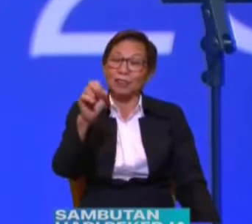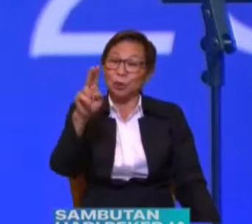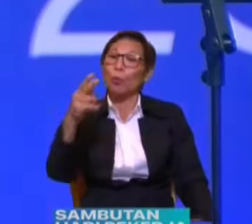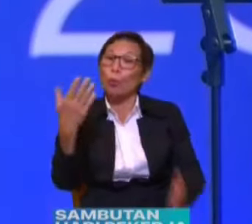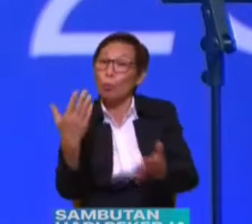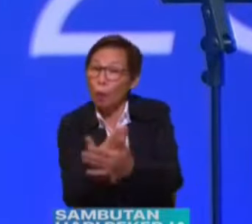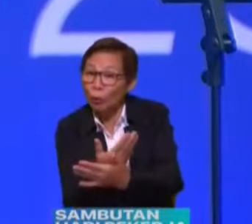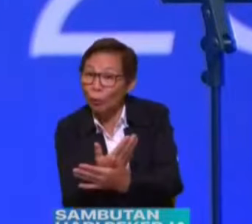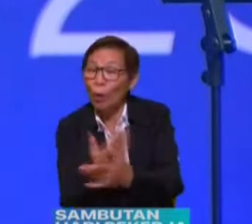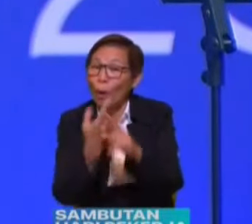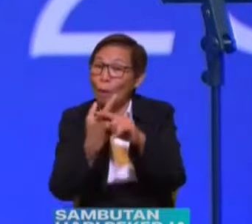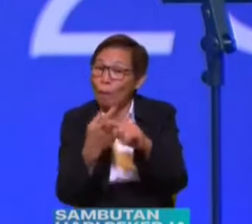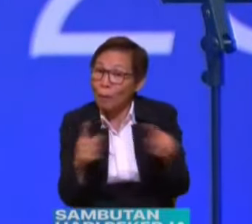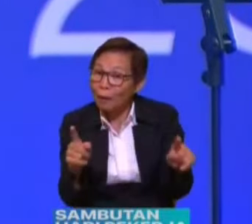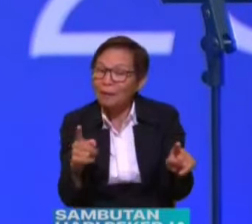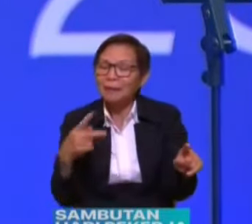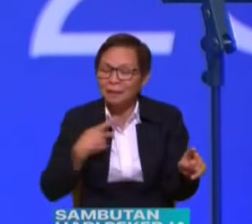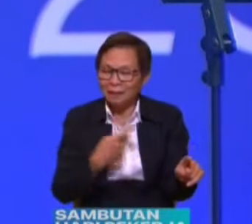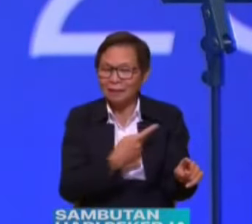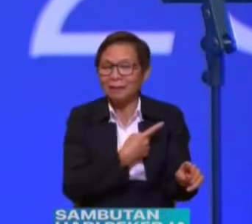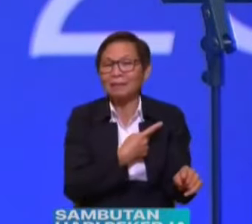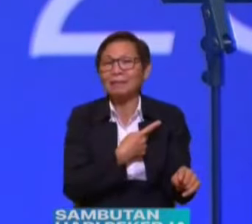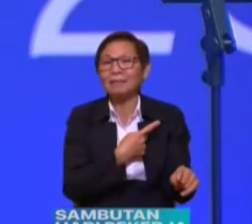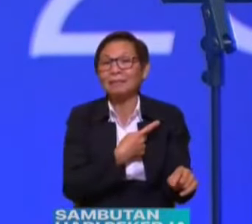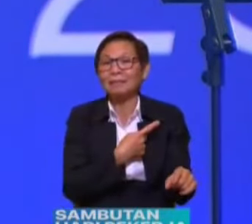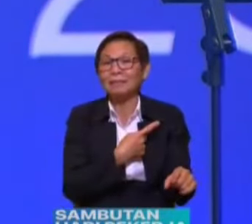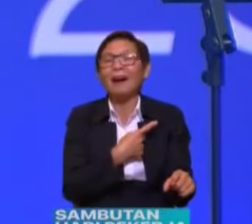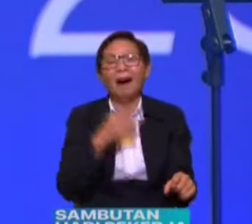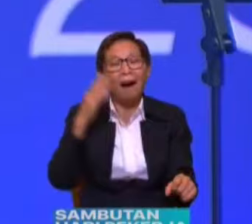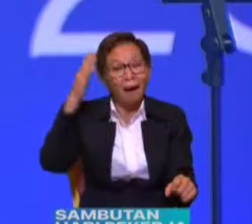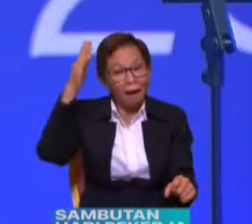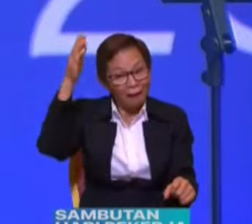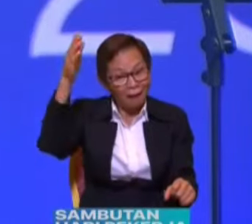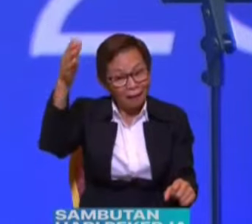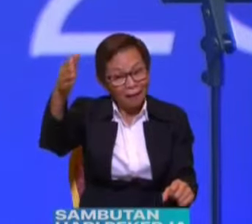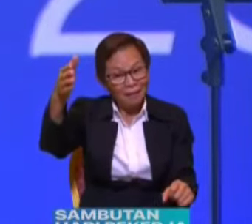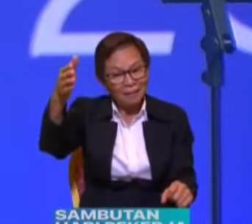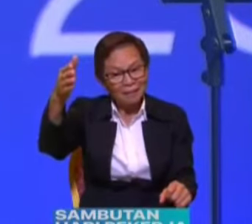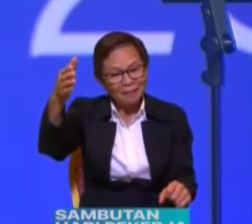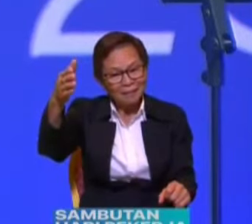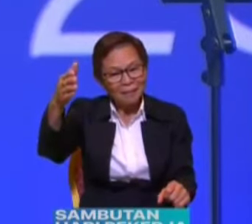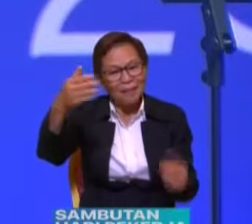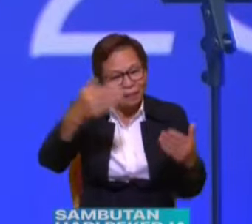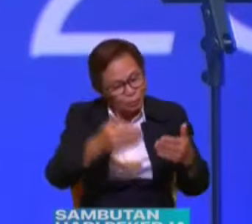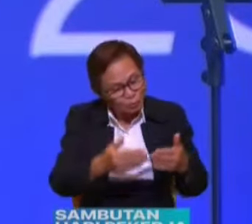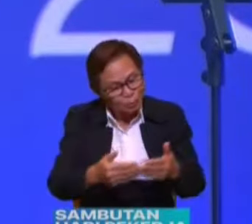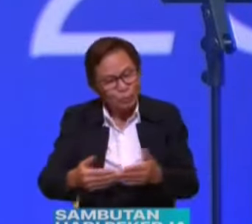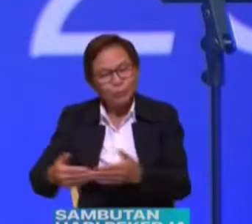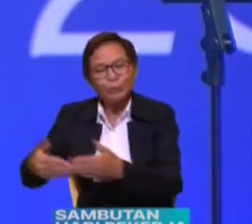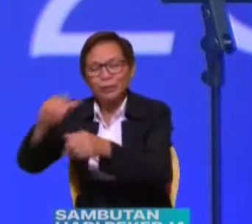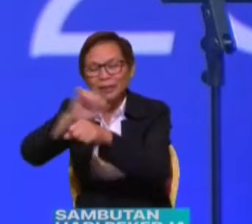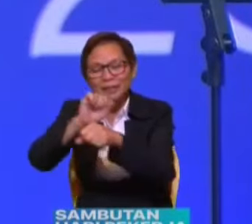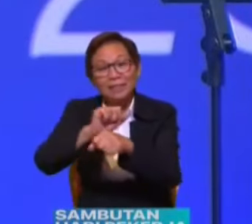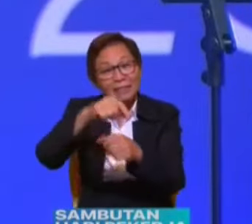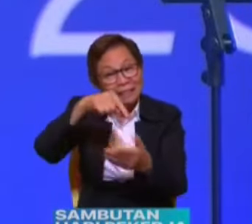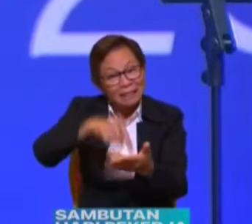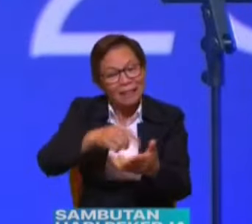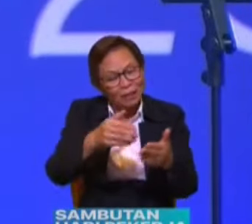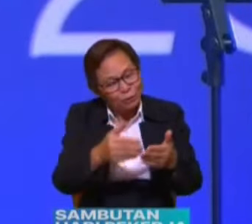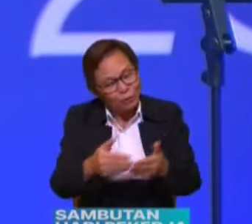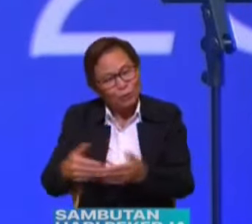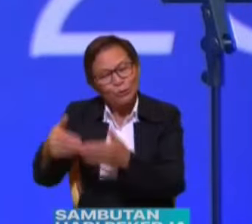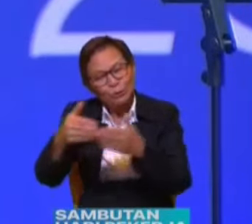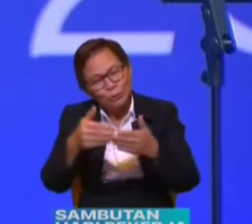tetapi kita juga akan meneruskan kerja ini sebagai kerja